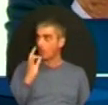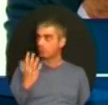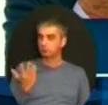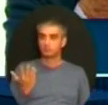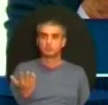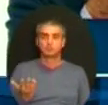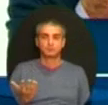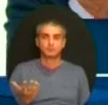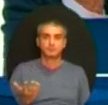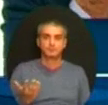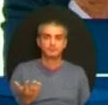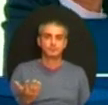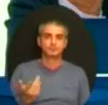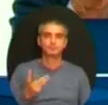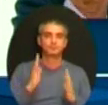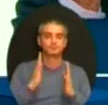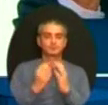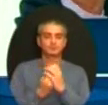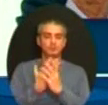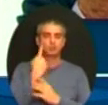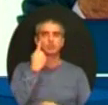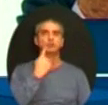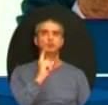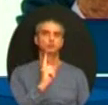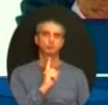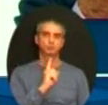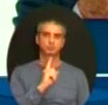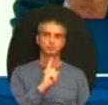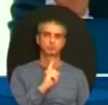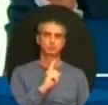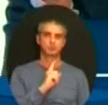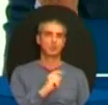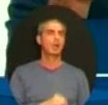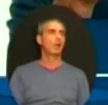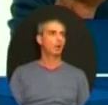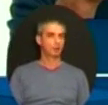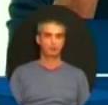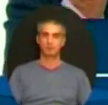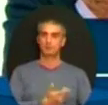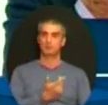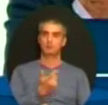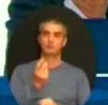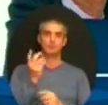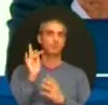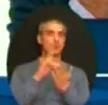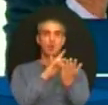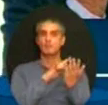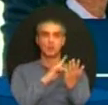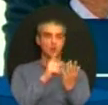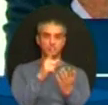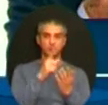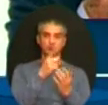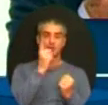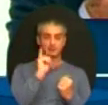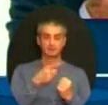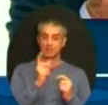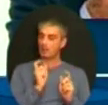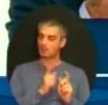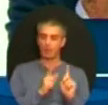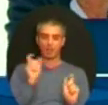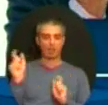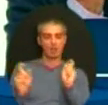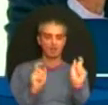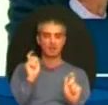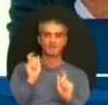אומר? אוקיי. ככה נוצרת השחיתות. באום, בכל מקום. כשאתה חייב לאנשים.